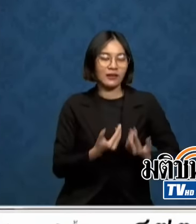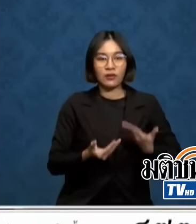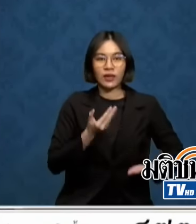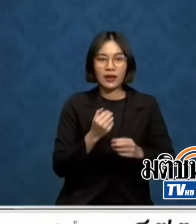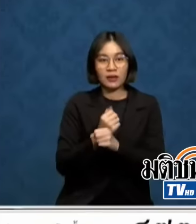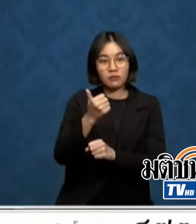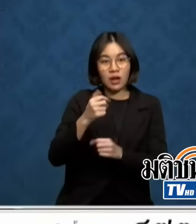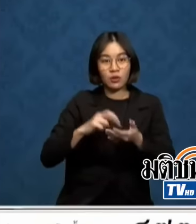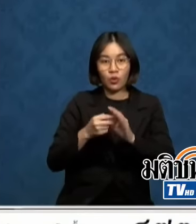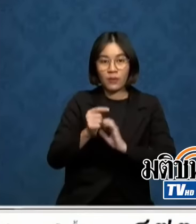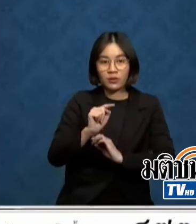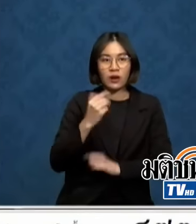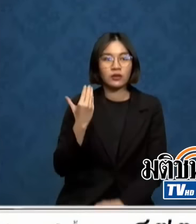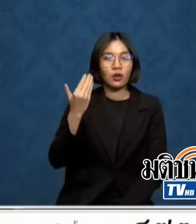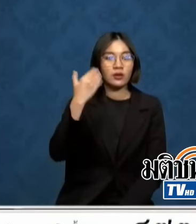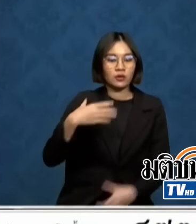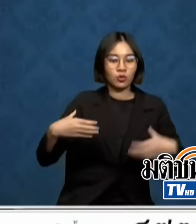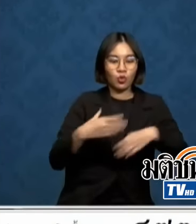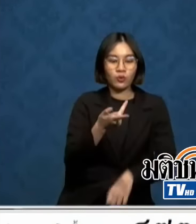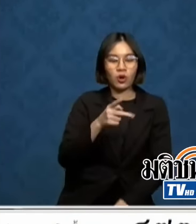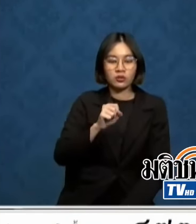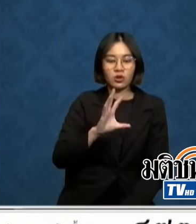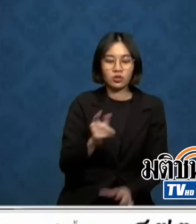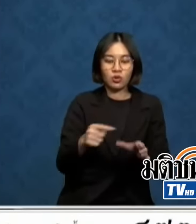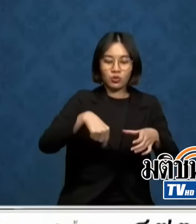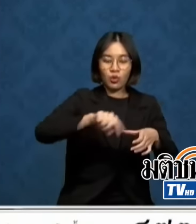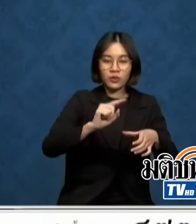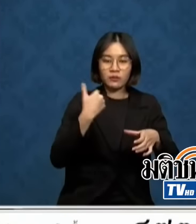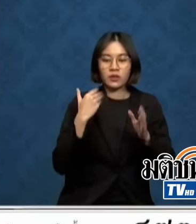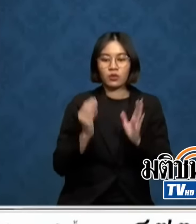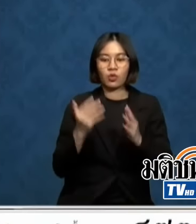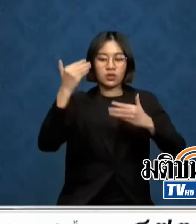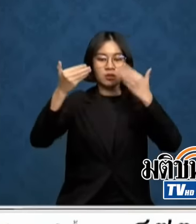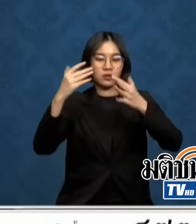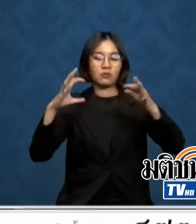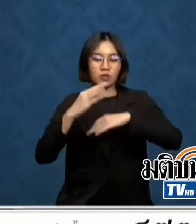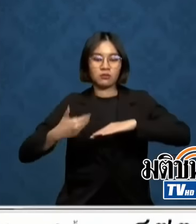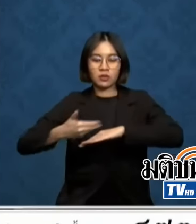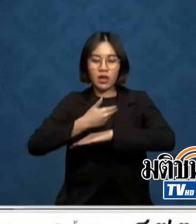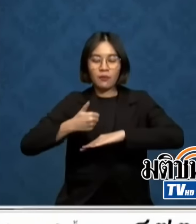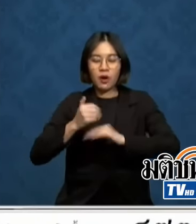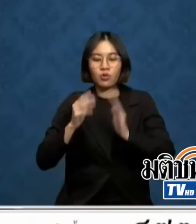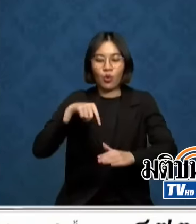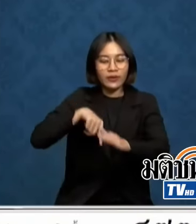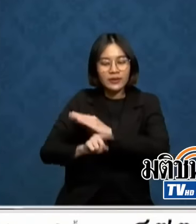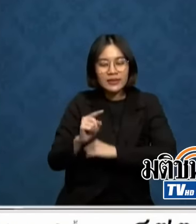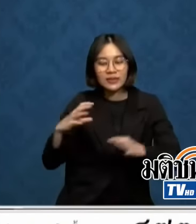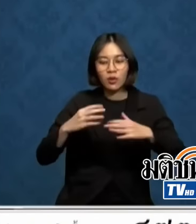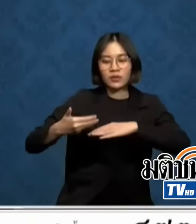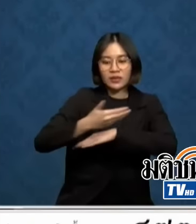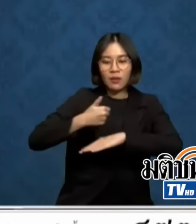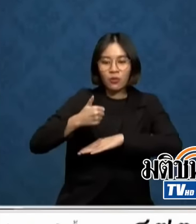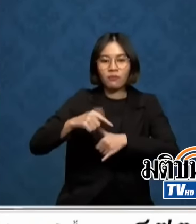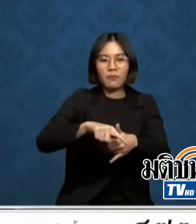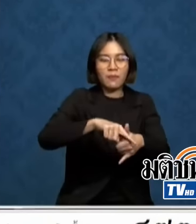นั้นก็ปรากฏว่าในยุคของคสชนี่เองกลับมีนักกิจกรรมทางการเมืองผู้รี้ภัยทางการเมือง